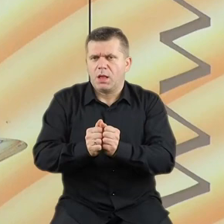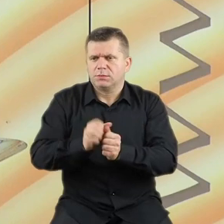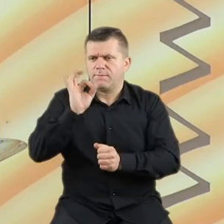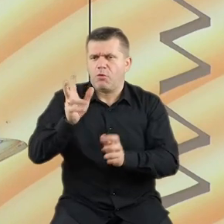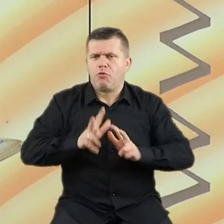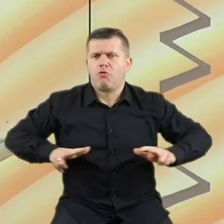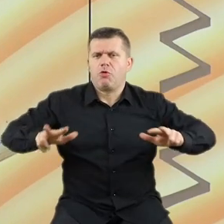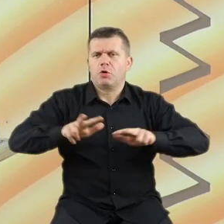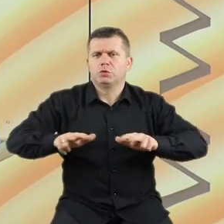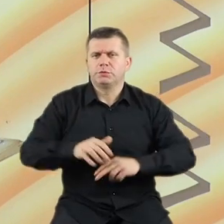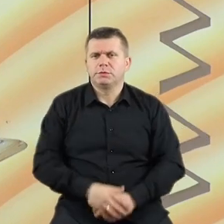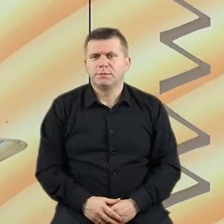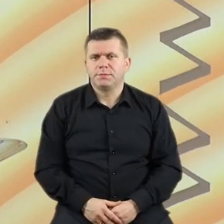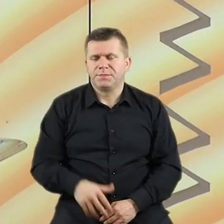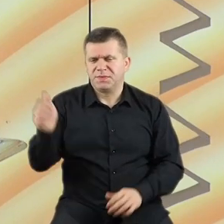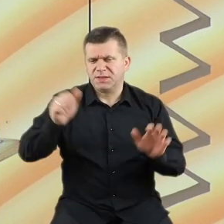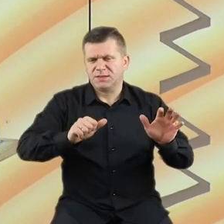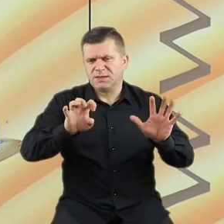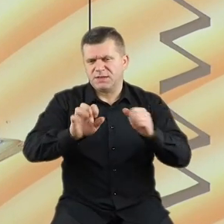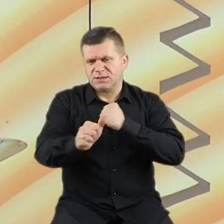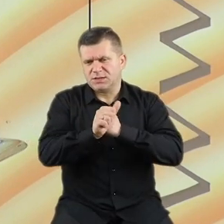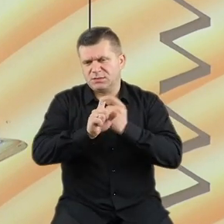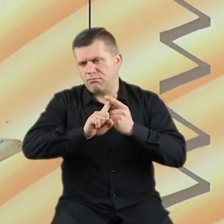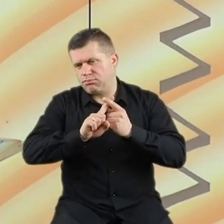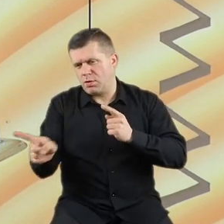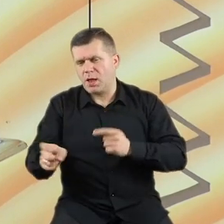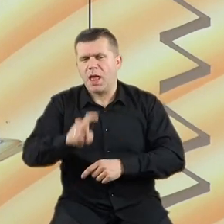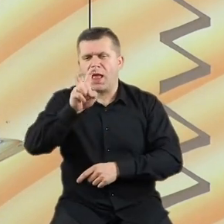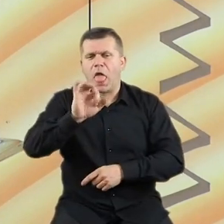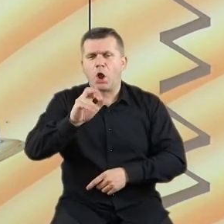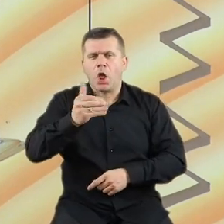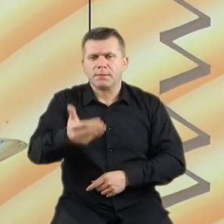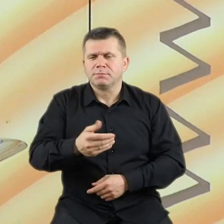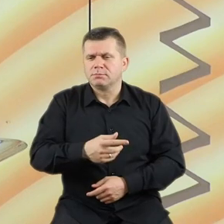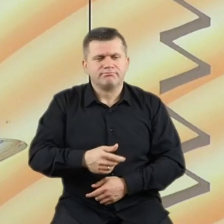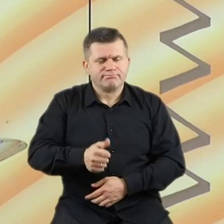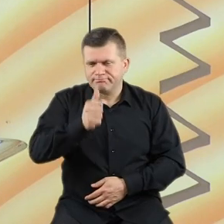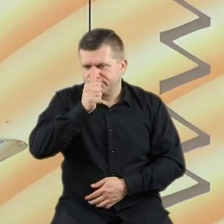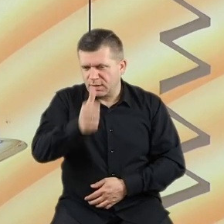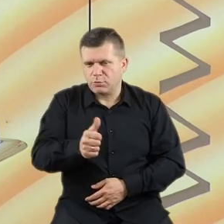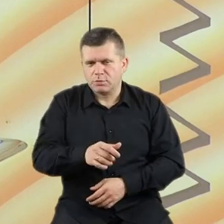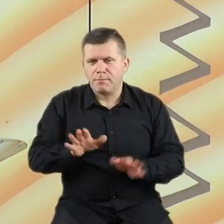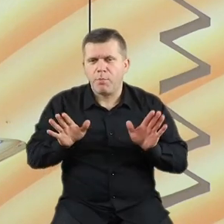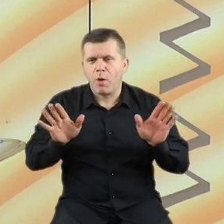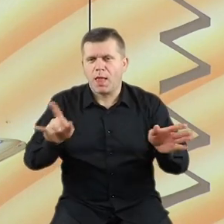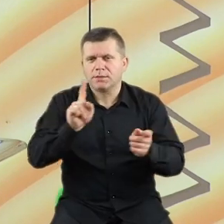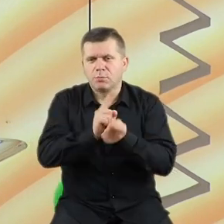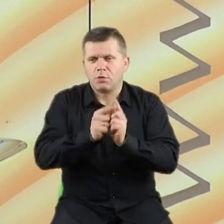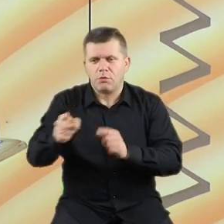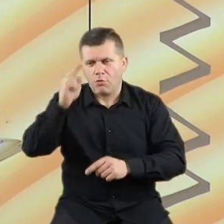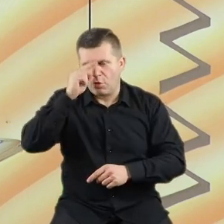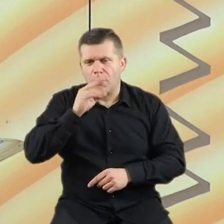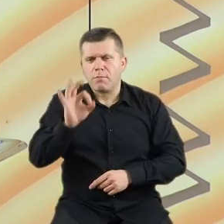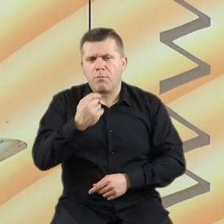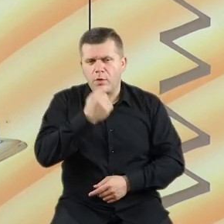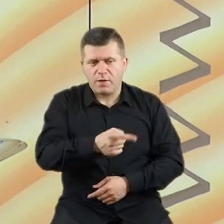swoją rodzinę w latach 60., ale Hieronim nigdy nie mógł polecieć, zobaczyć się z ojcem, bo